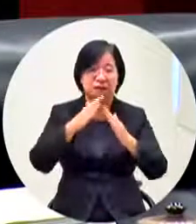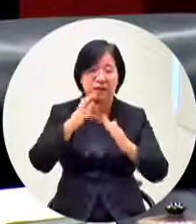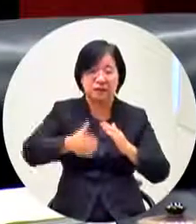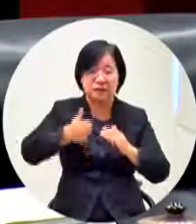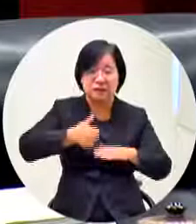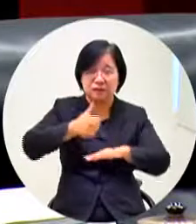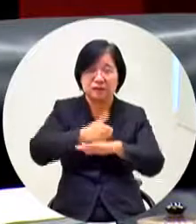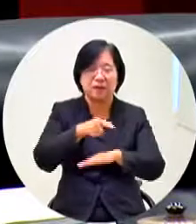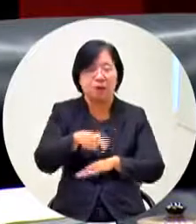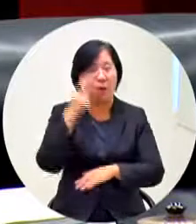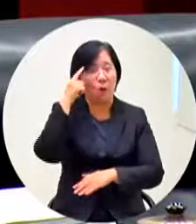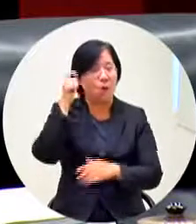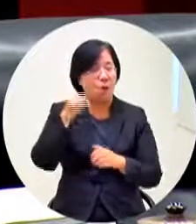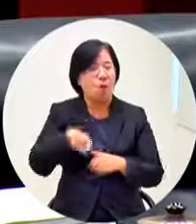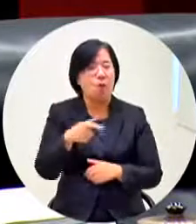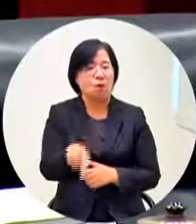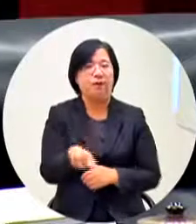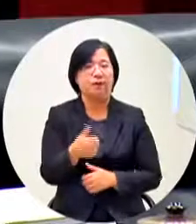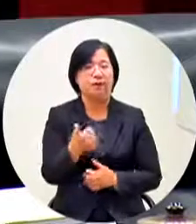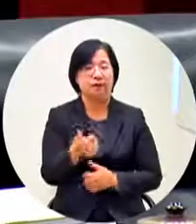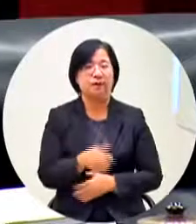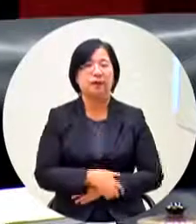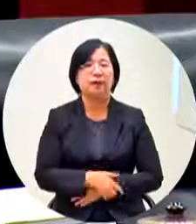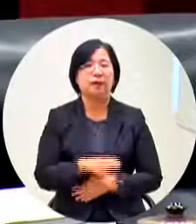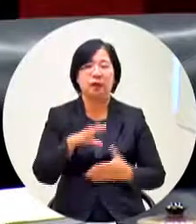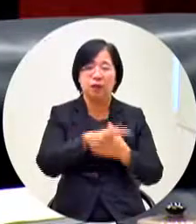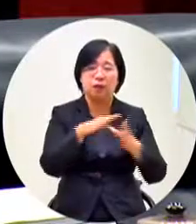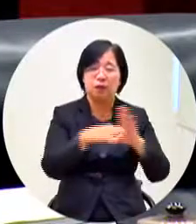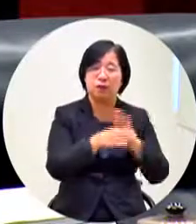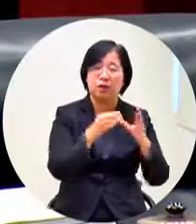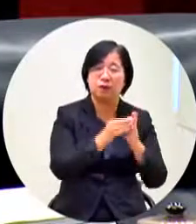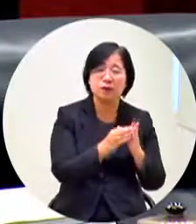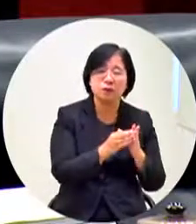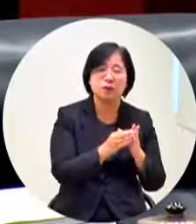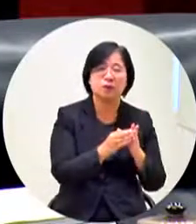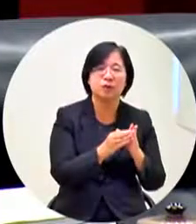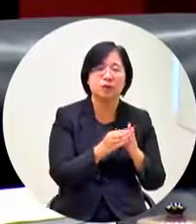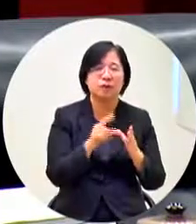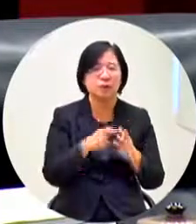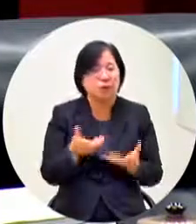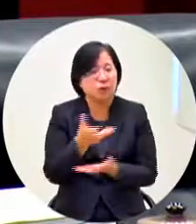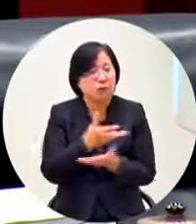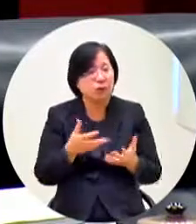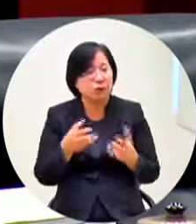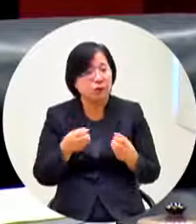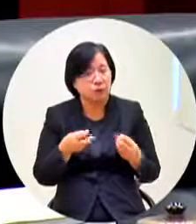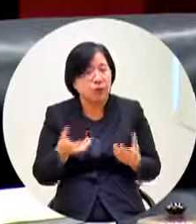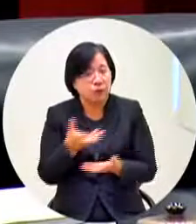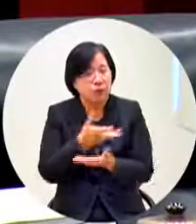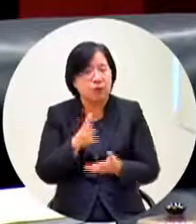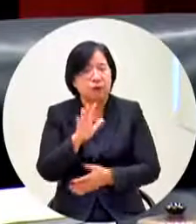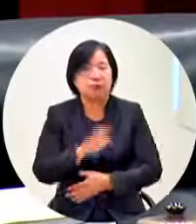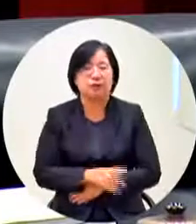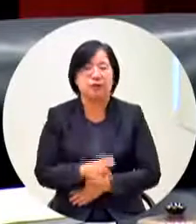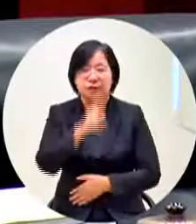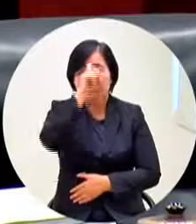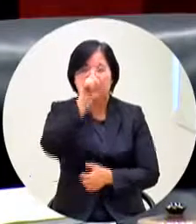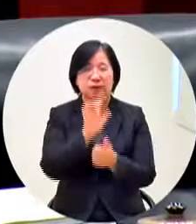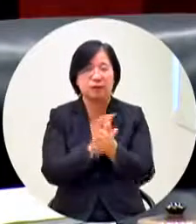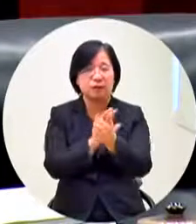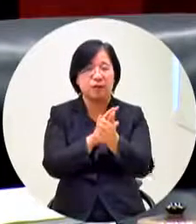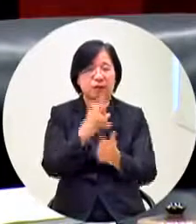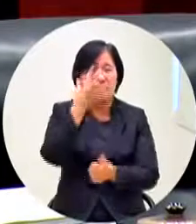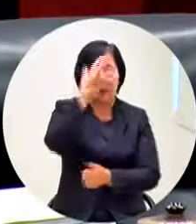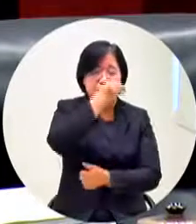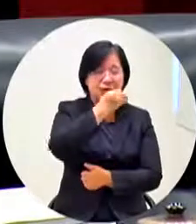也很认同我们这样的说法，所以也跟文化局也做了一些沟通，希望能够推动一些老青共